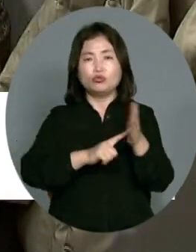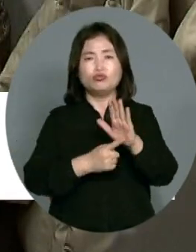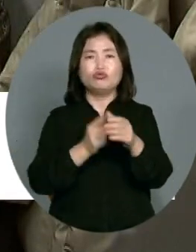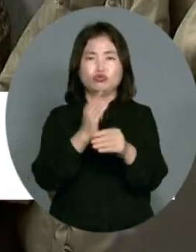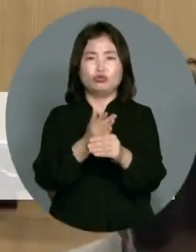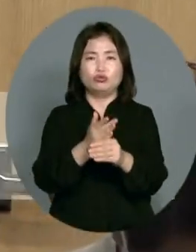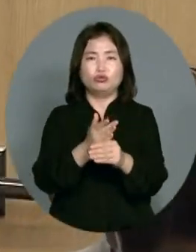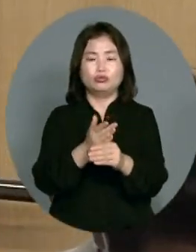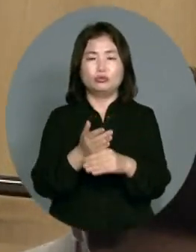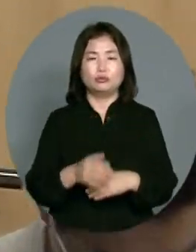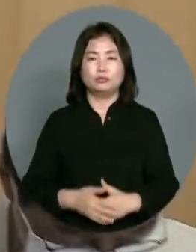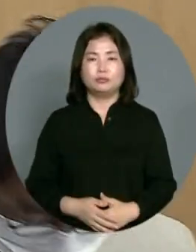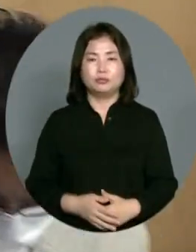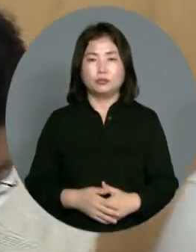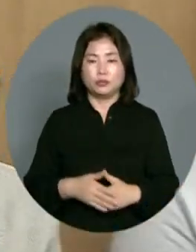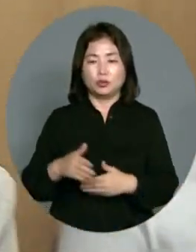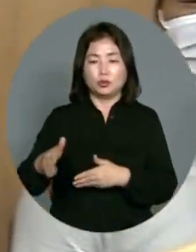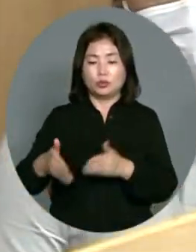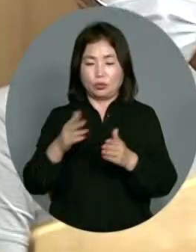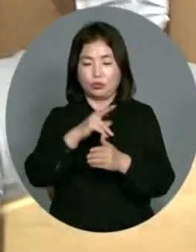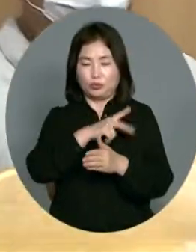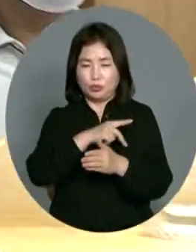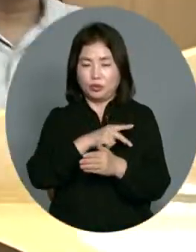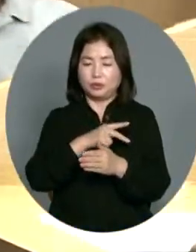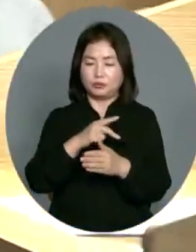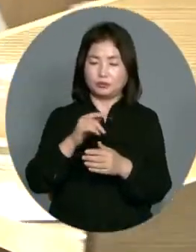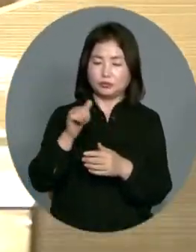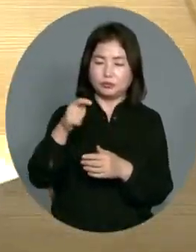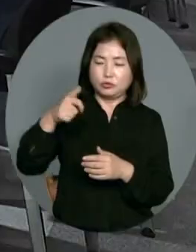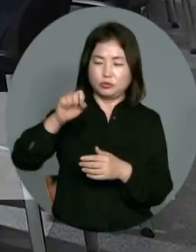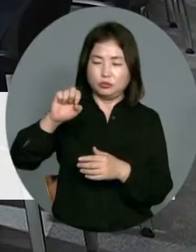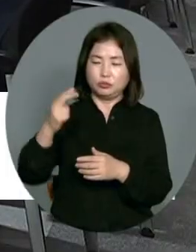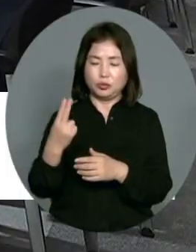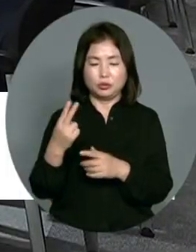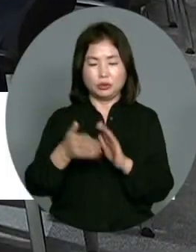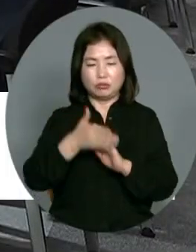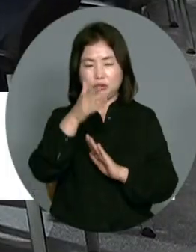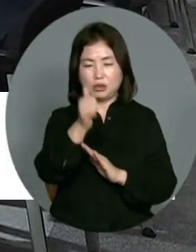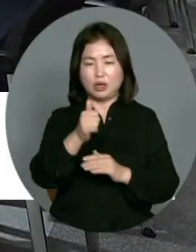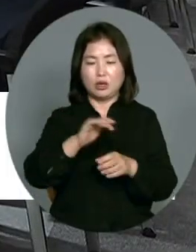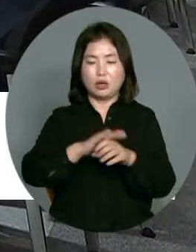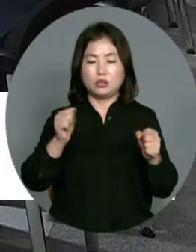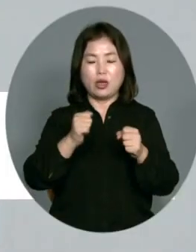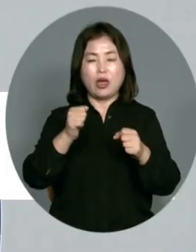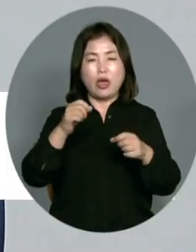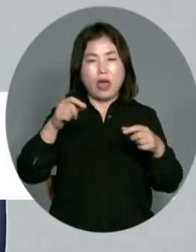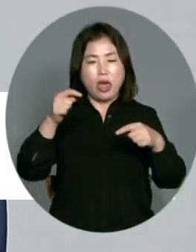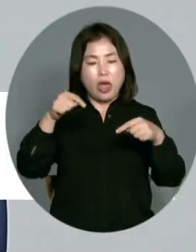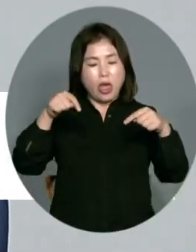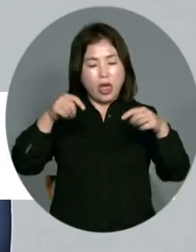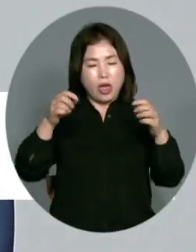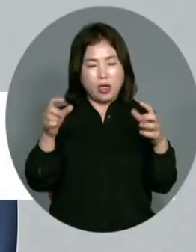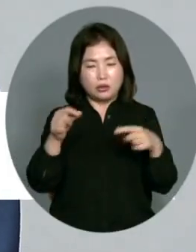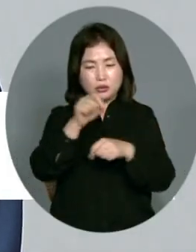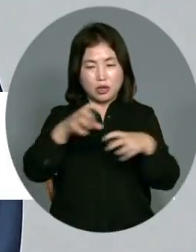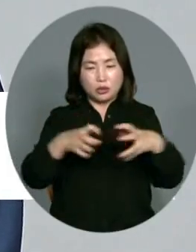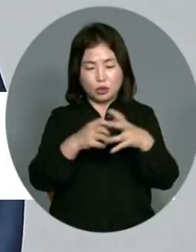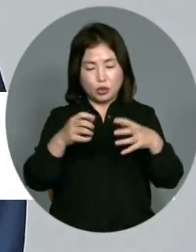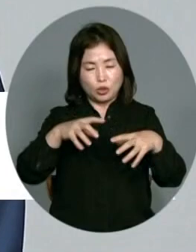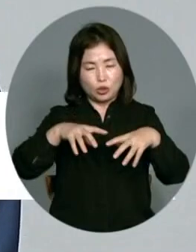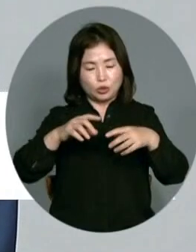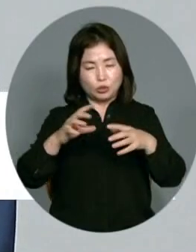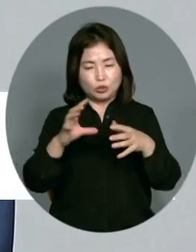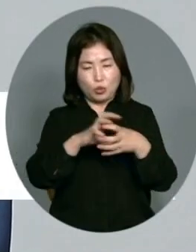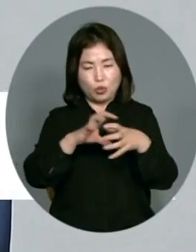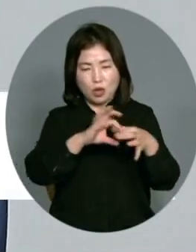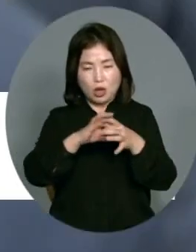있는데 이런것 도의회 안팎에선 홍준표 대구시장 2 대구경북 행정 통합 논의를 중단한 데 이어 국민과